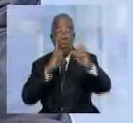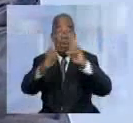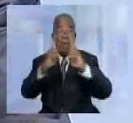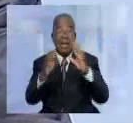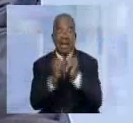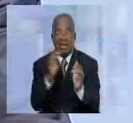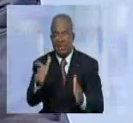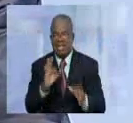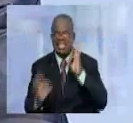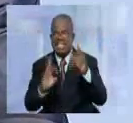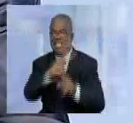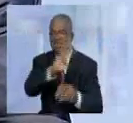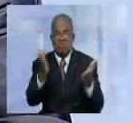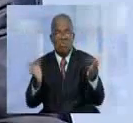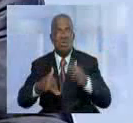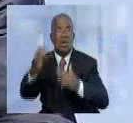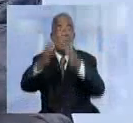un de